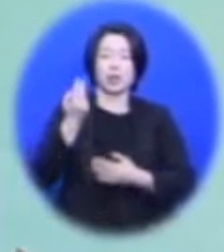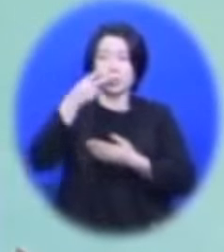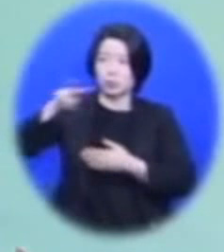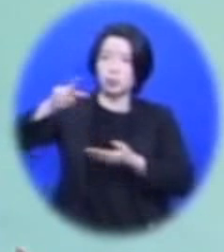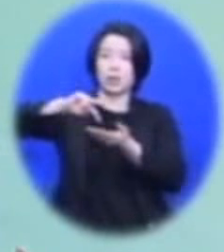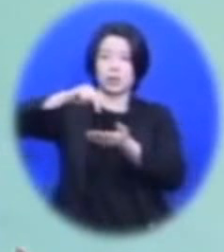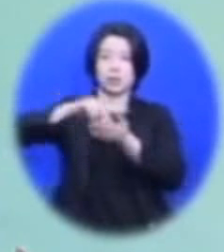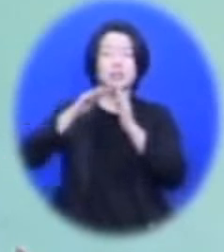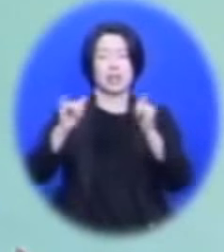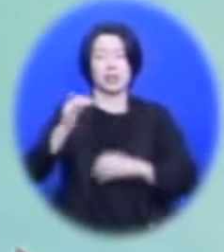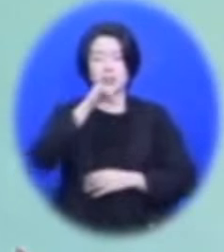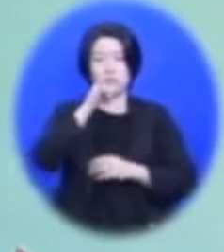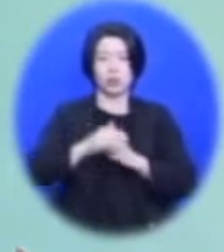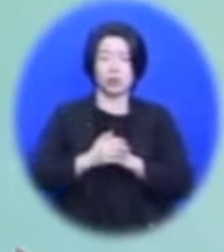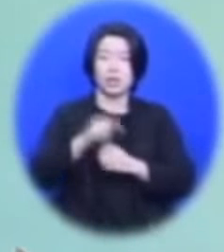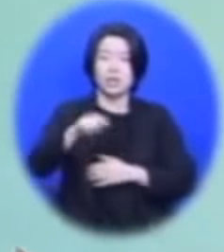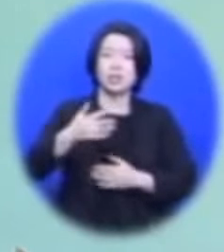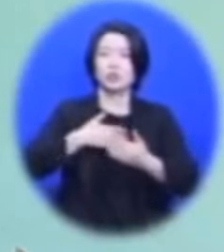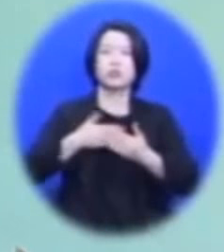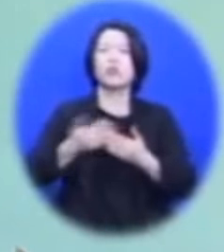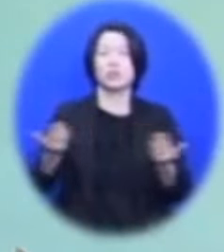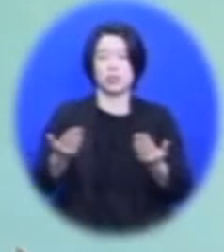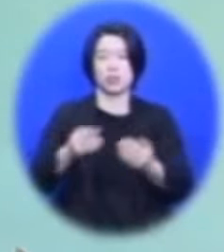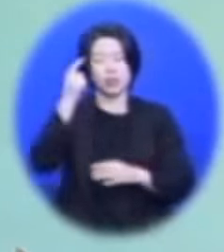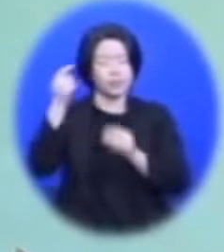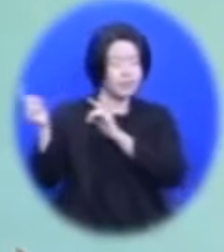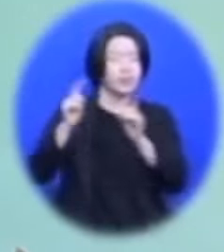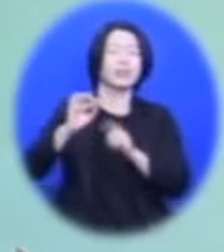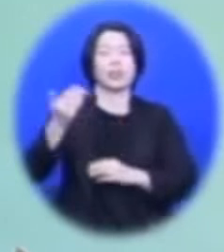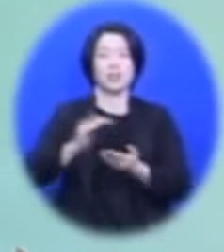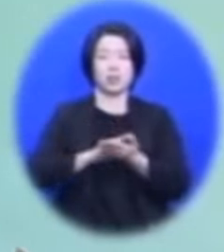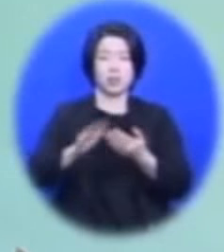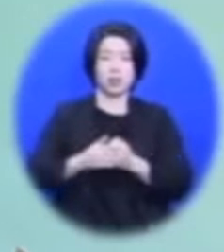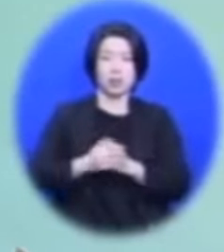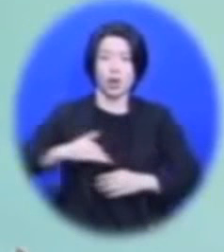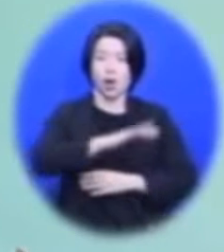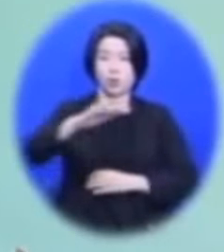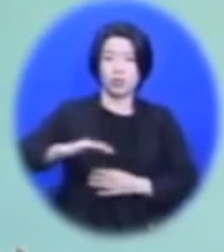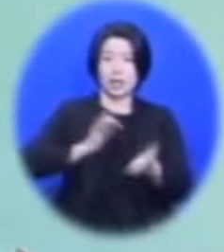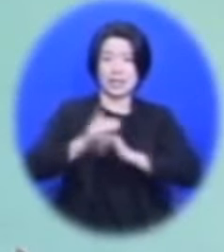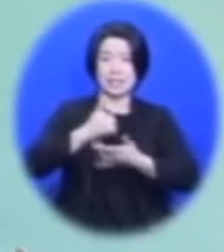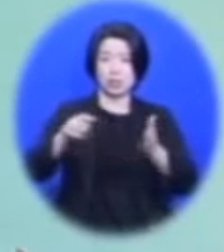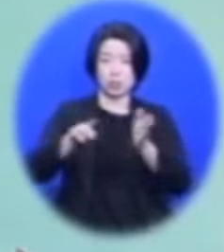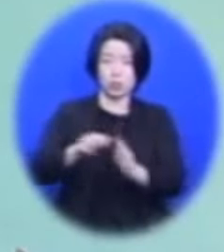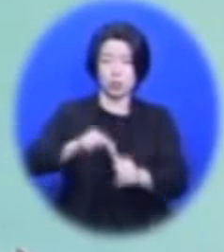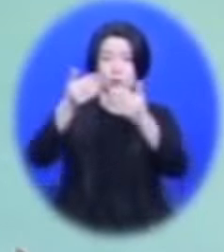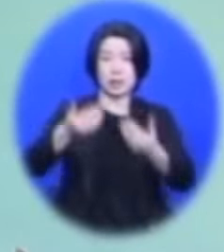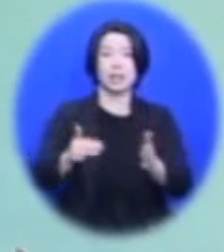있습니다. 이게 두려운 거예요. 정신 차려야 하는 겁니다. 우리가 예수를 믿고 구원